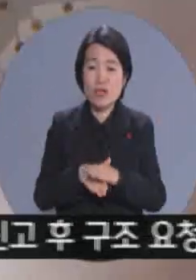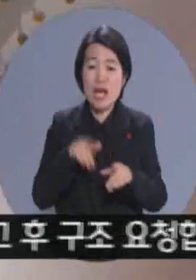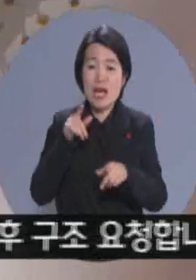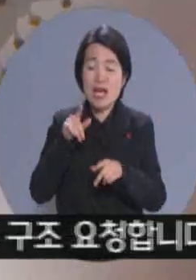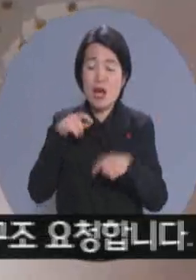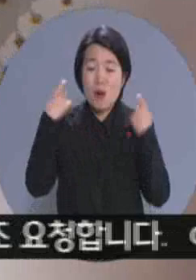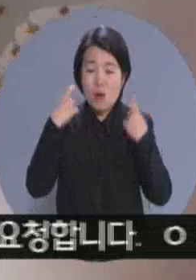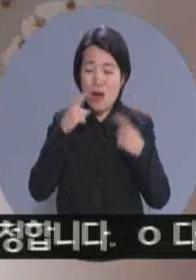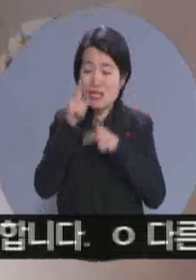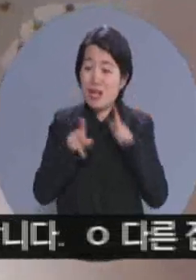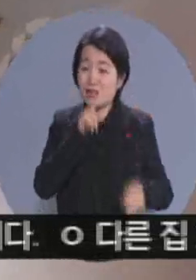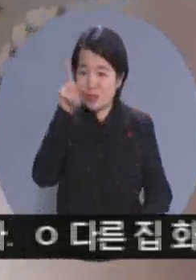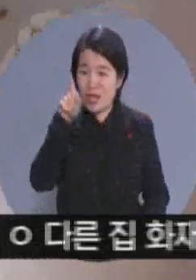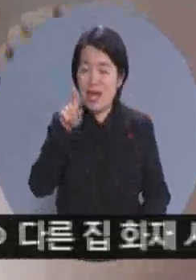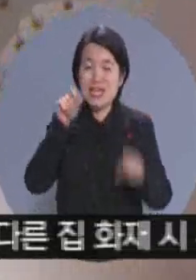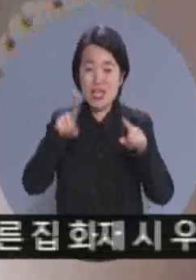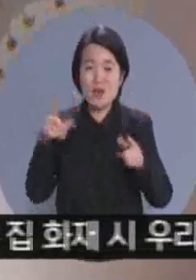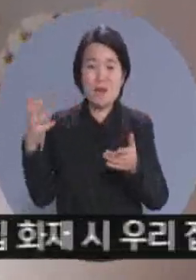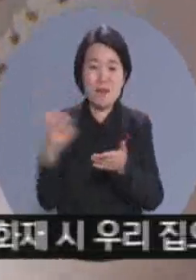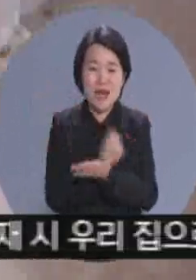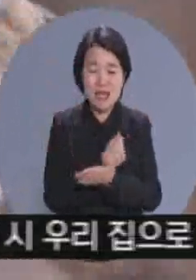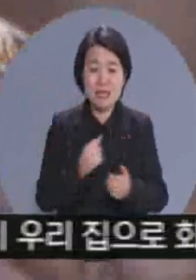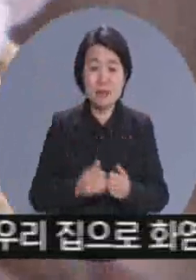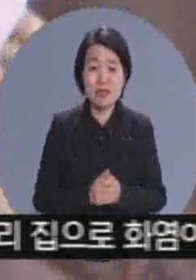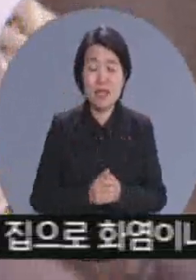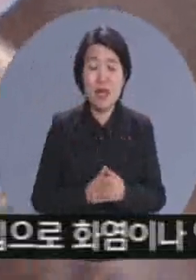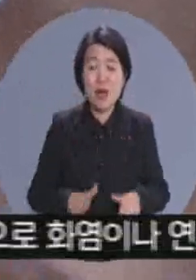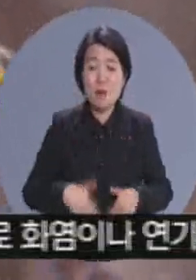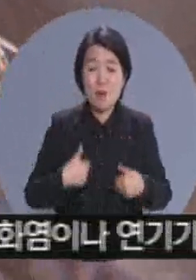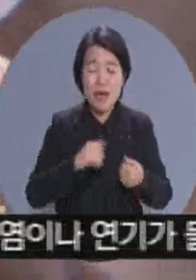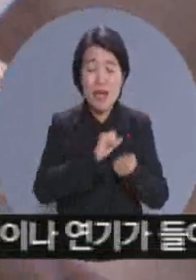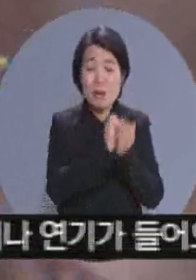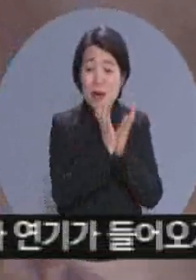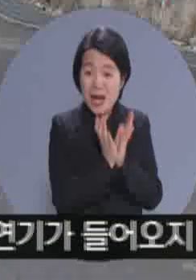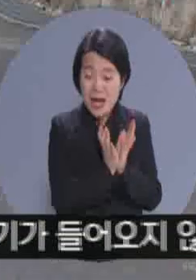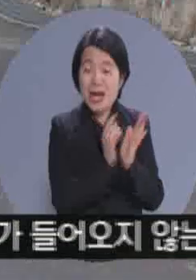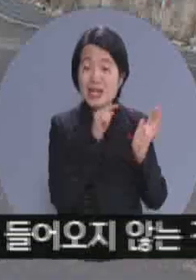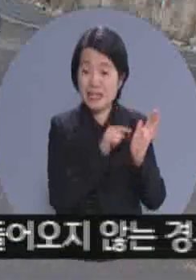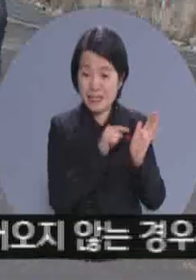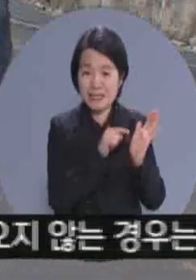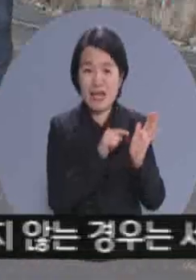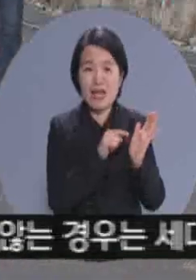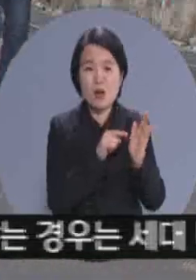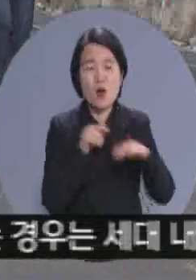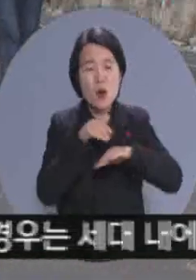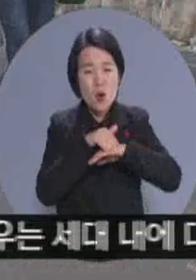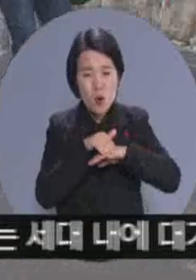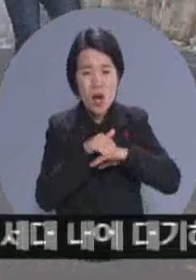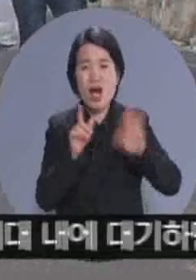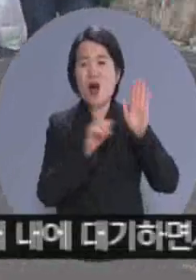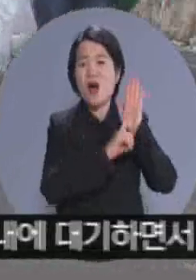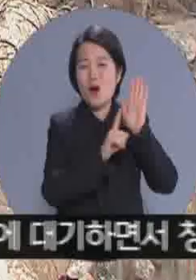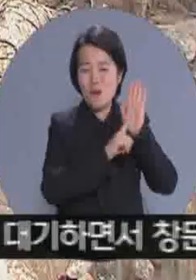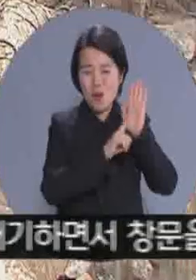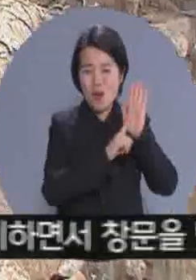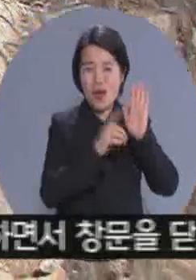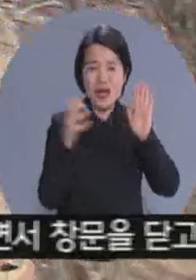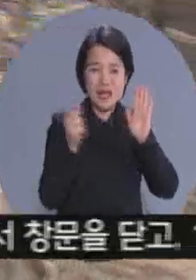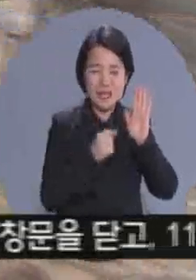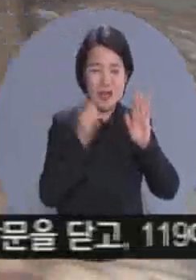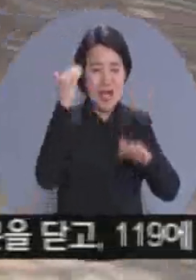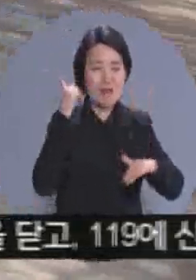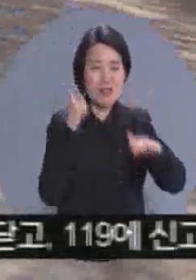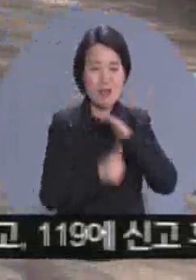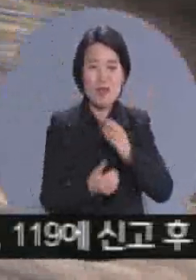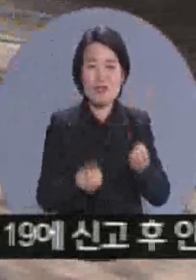얻었습니다 광양시는 전국의 꽃 축제 봄의 서막을 여는 매화 축제를 차별화된 전략적 홍보를 통해 대한민국 대표